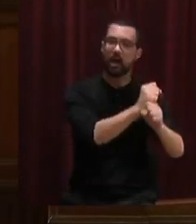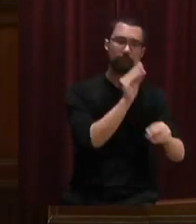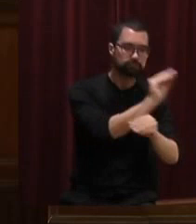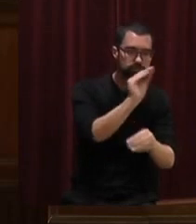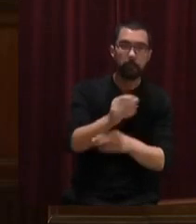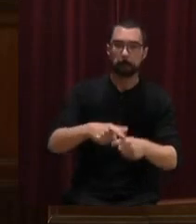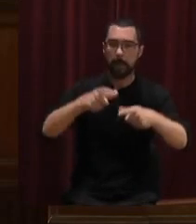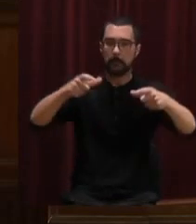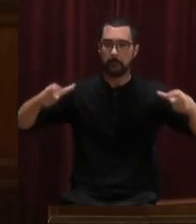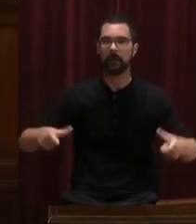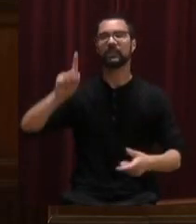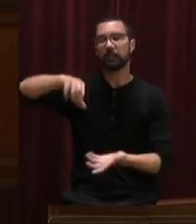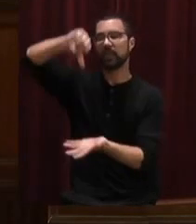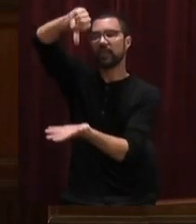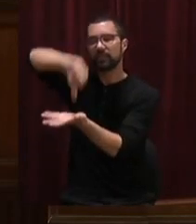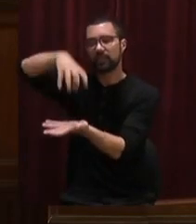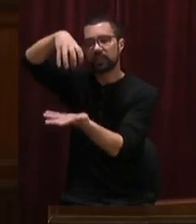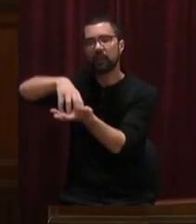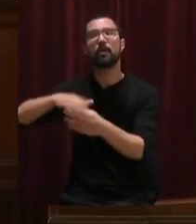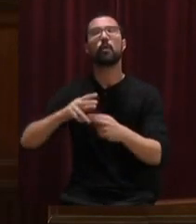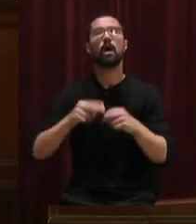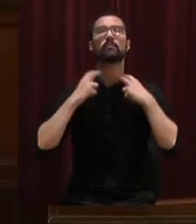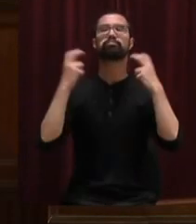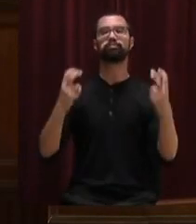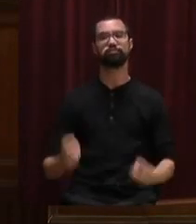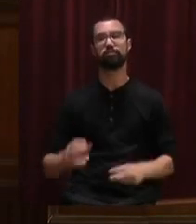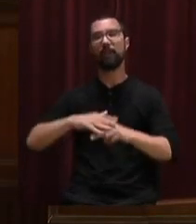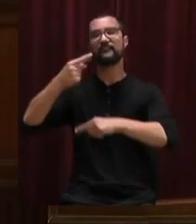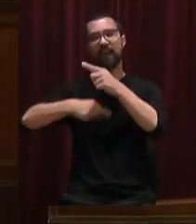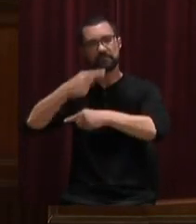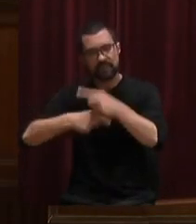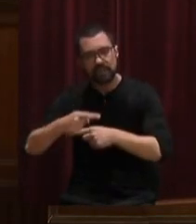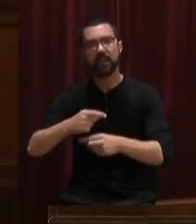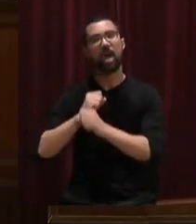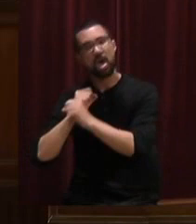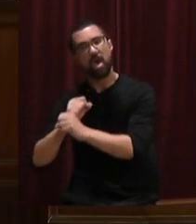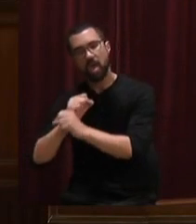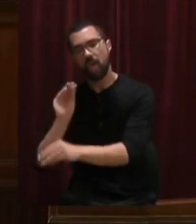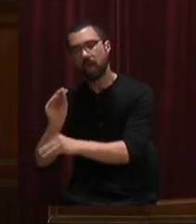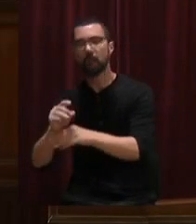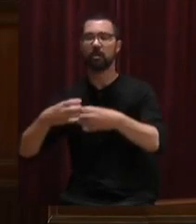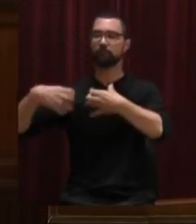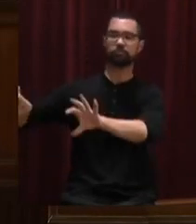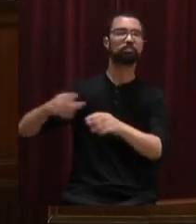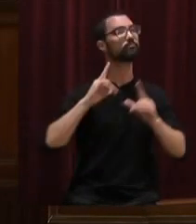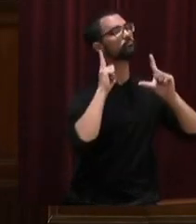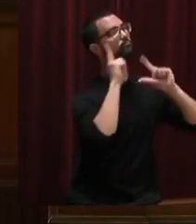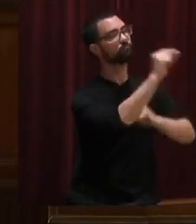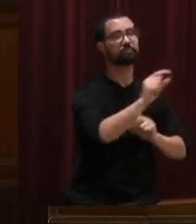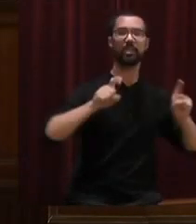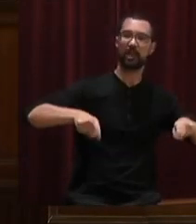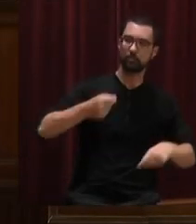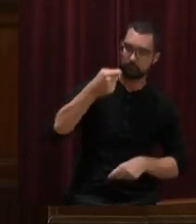Ens reclama centres de respir que donin suport a les persones dependents i als seus familiars. Ens impulsa a desenvolupar la llei de la infància